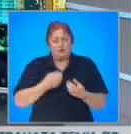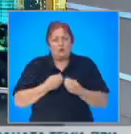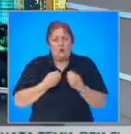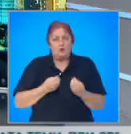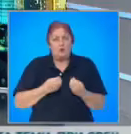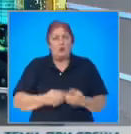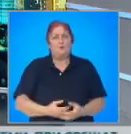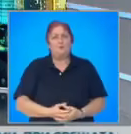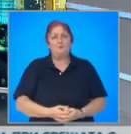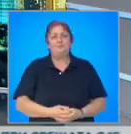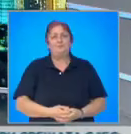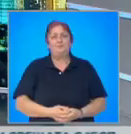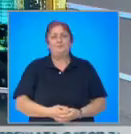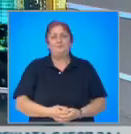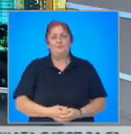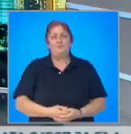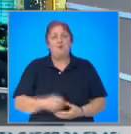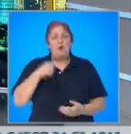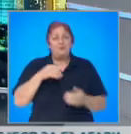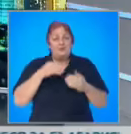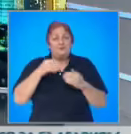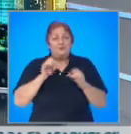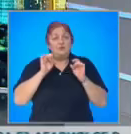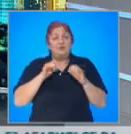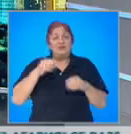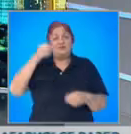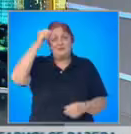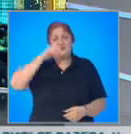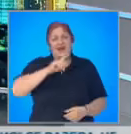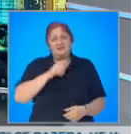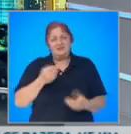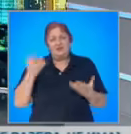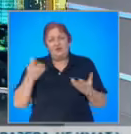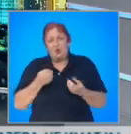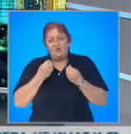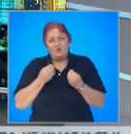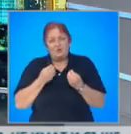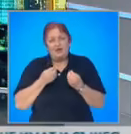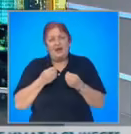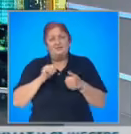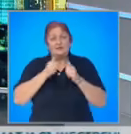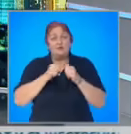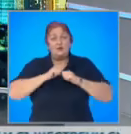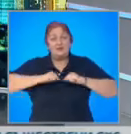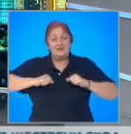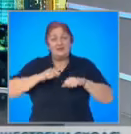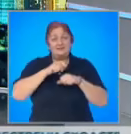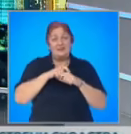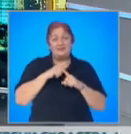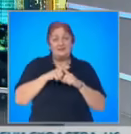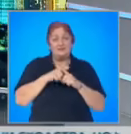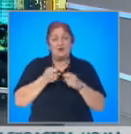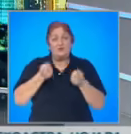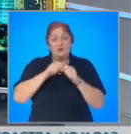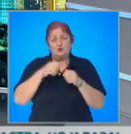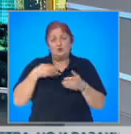прави постижението и още по-забележително. Уви оттам насетне новините за страната ни не са чак толкова добри. В спортната гимнастика